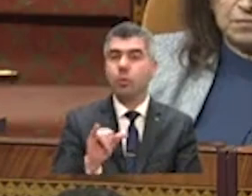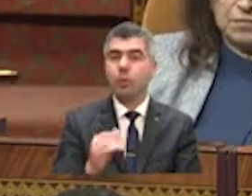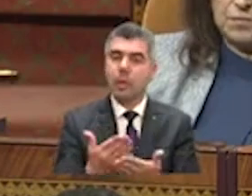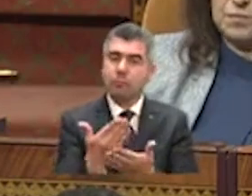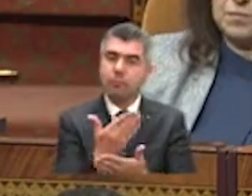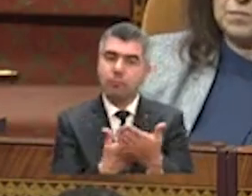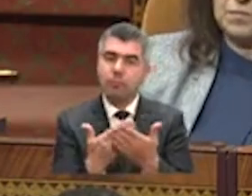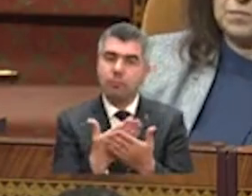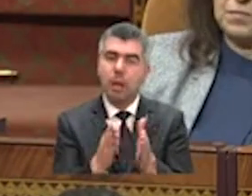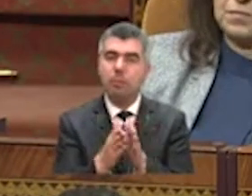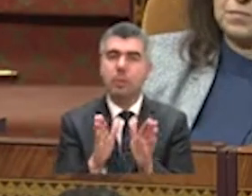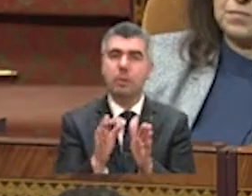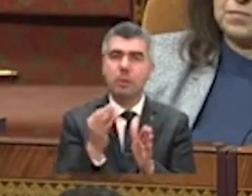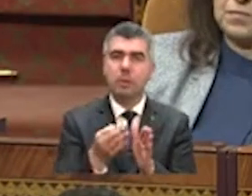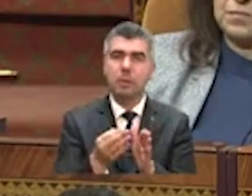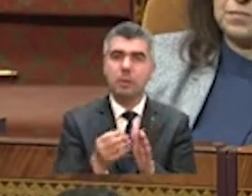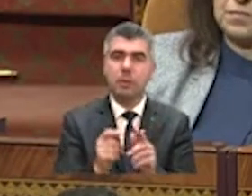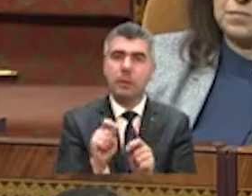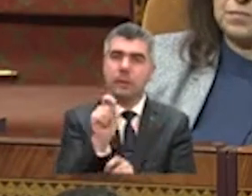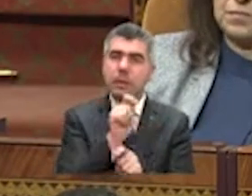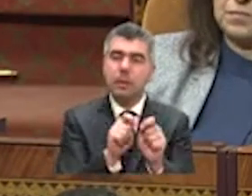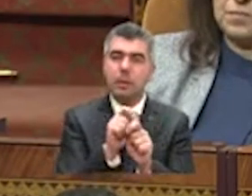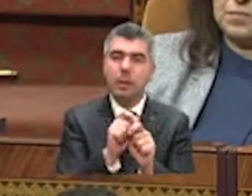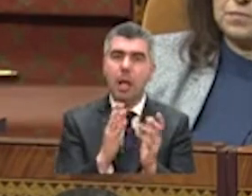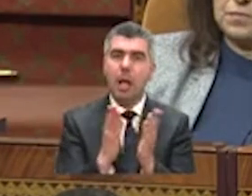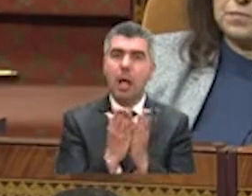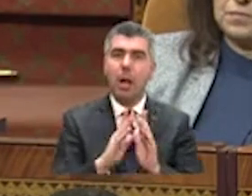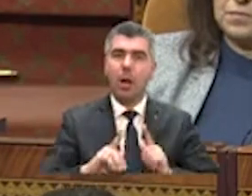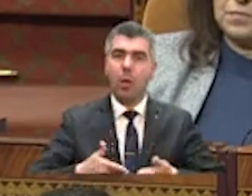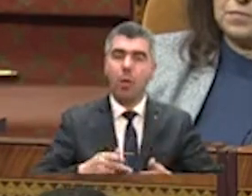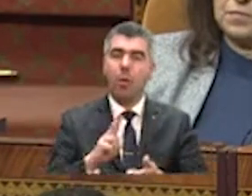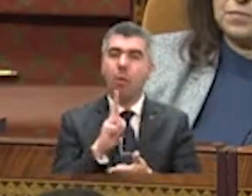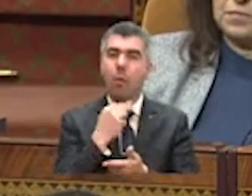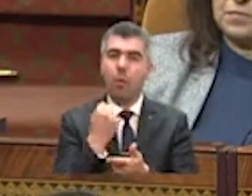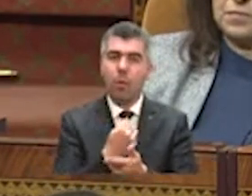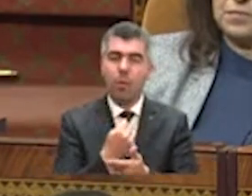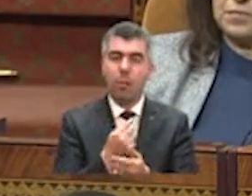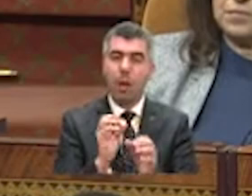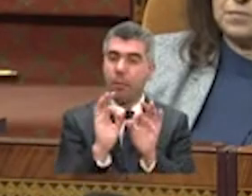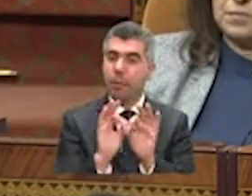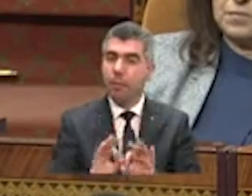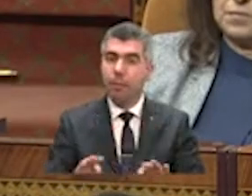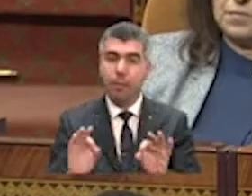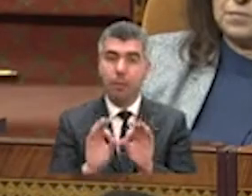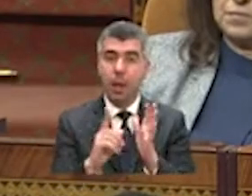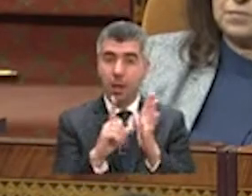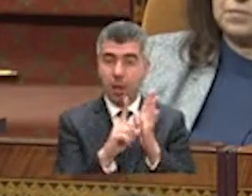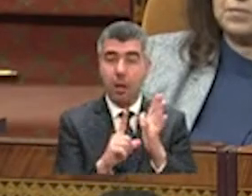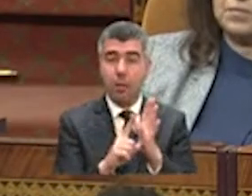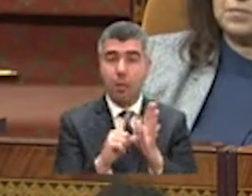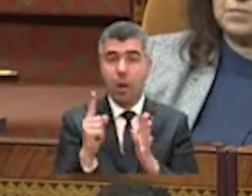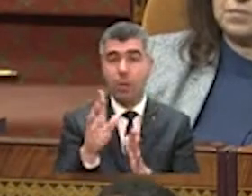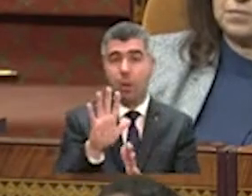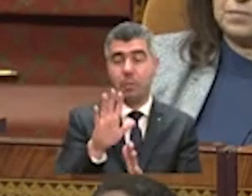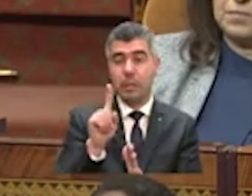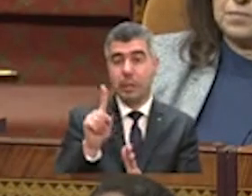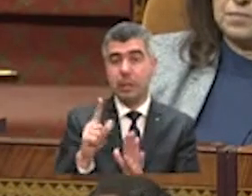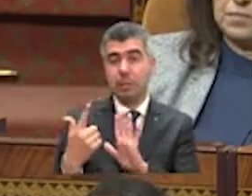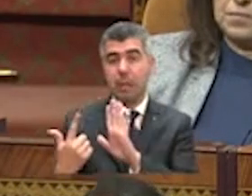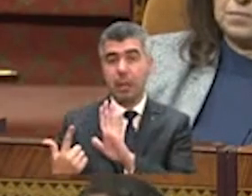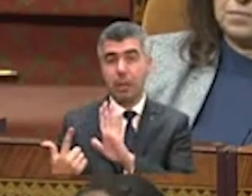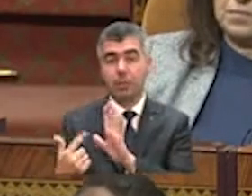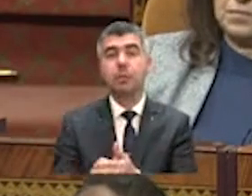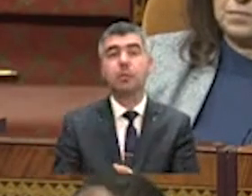المفتوحة مجددا من أجل تجويد المدرسة العمومية؟ ما كاينش القانون الإطار 51/17؟ هل أنزلنا